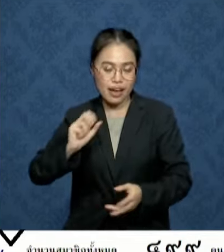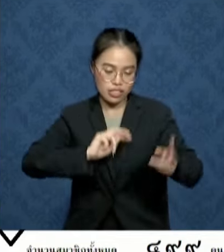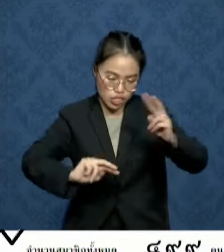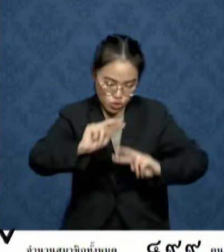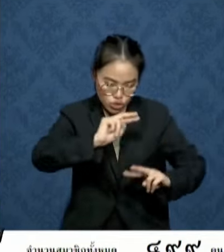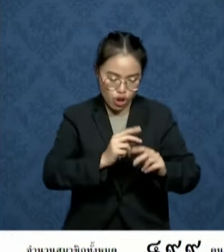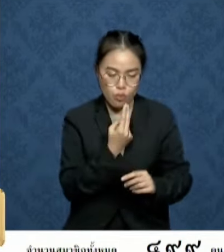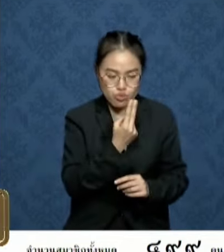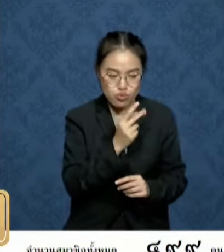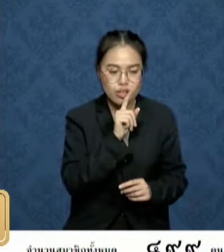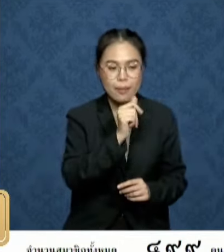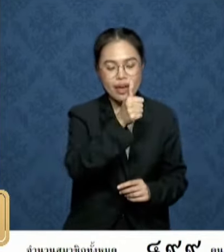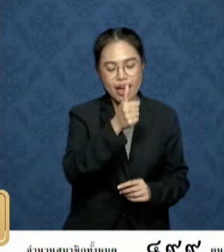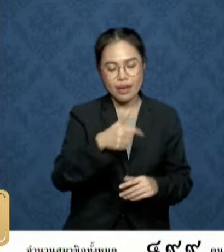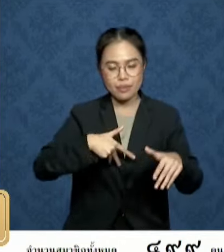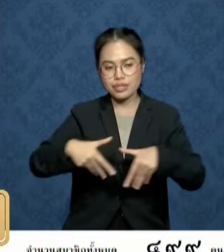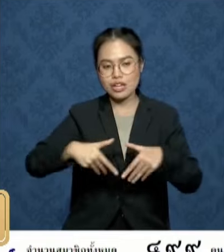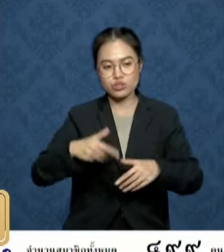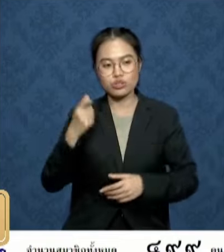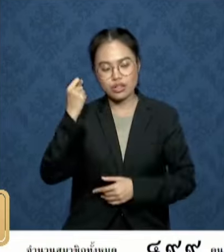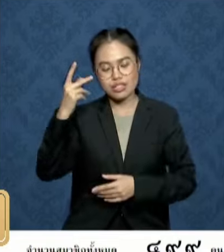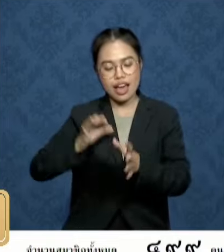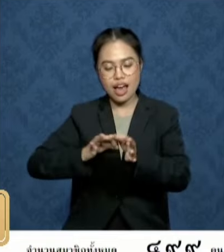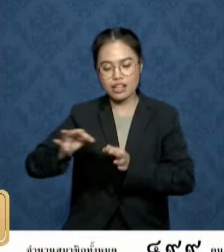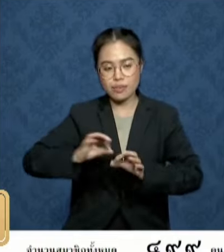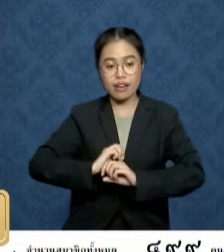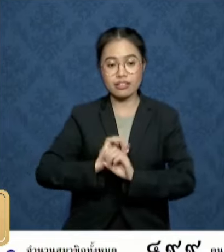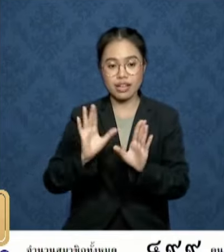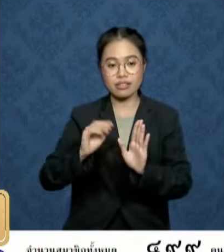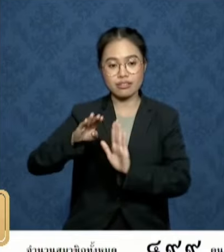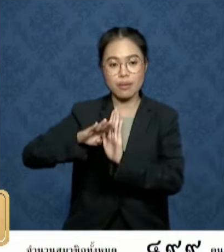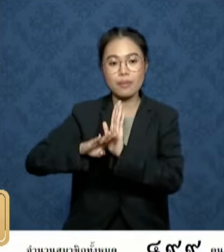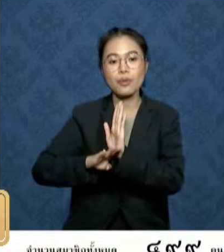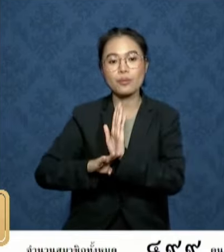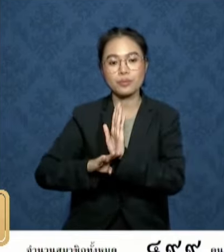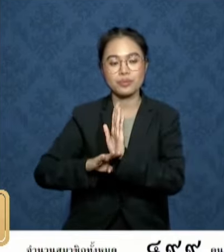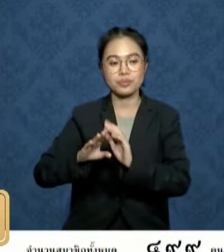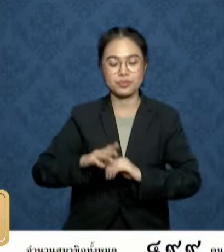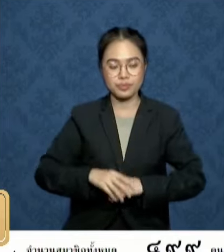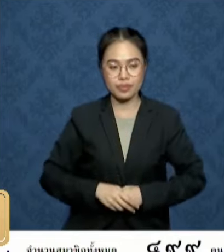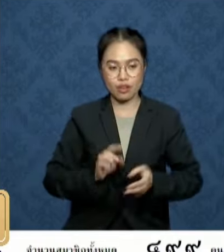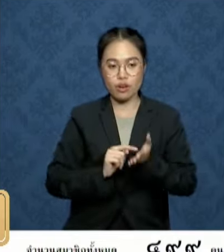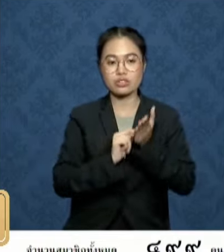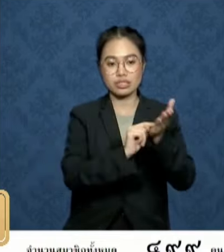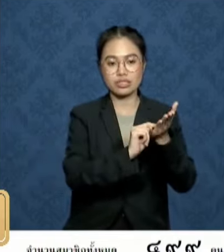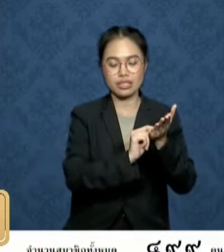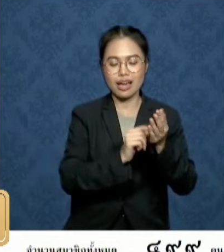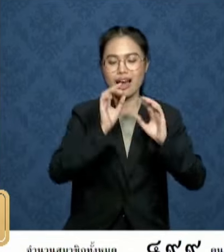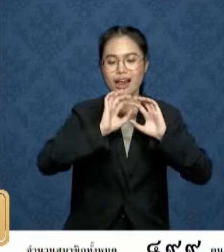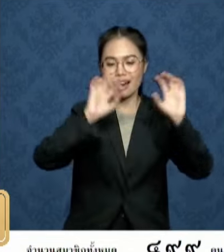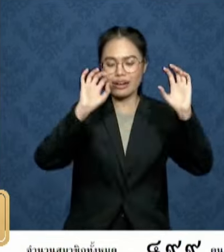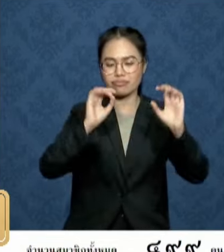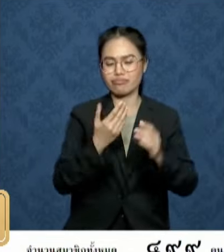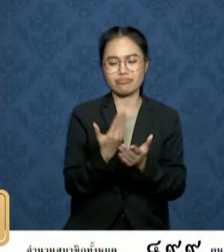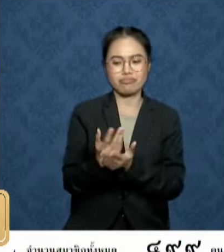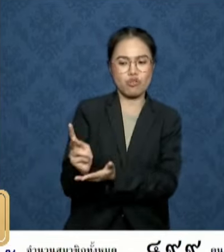เกี่ยวกับเรื่องนี้ให้กประชาชนได้อย่างเป็ระบบนะครับข้เสนอออนหนก็ค รฐบาไมควก่อนนี้